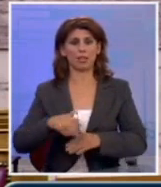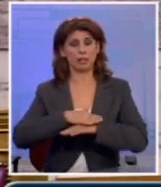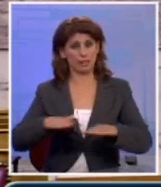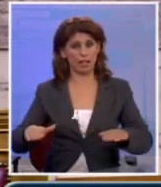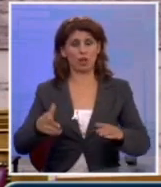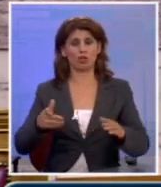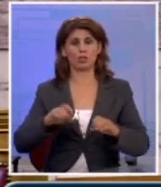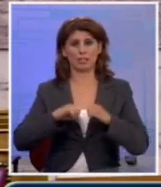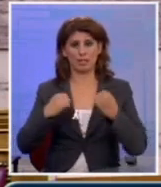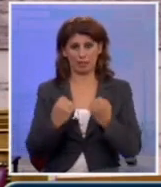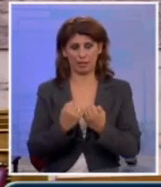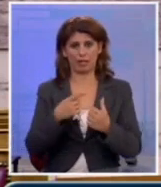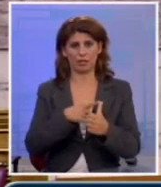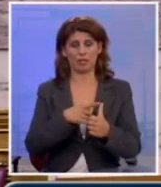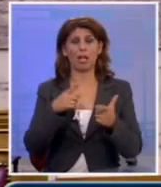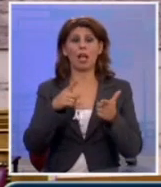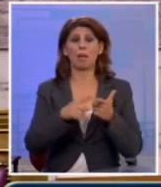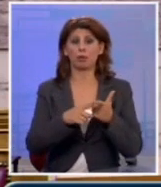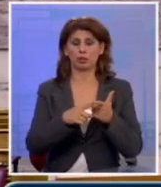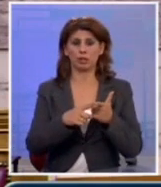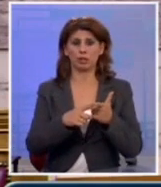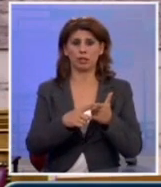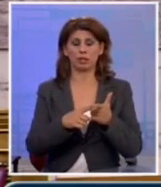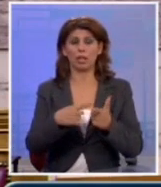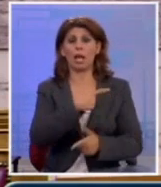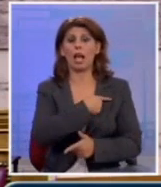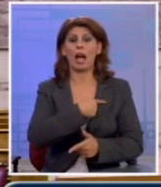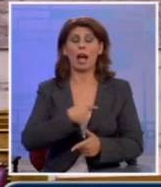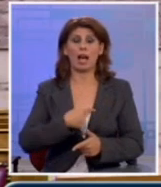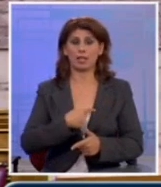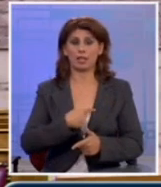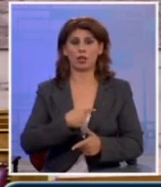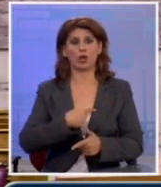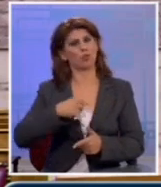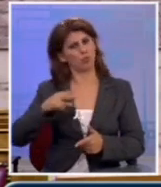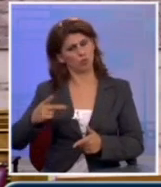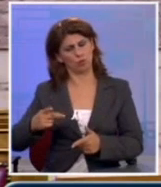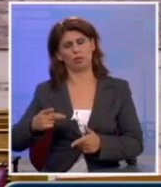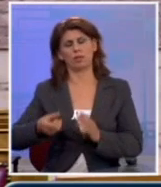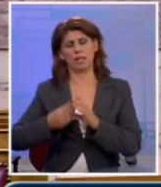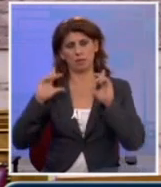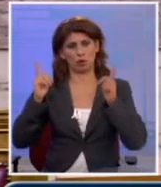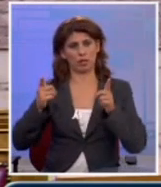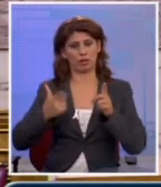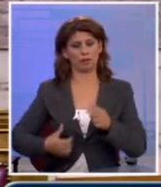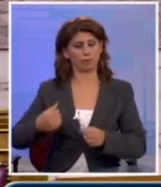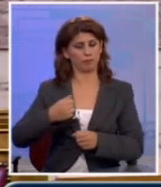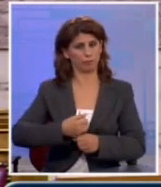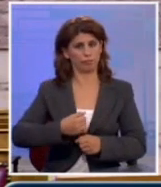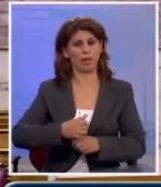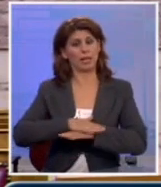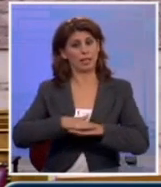της συνεδρίασης. Αφετέρου, τον αρχηγό της αξιωματικής αντιπολίτευσης να επανέλθει και